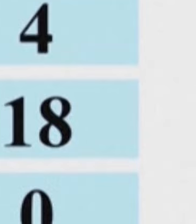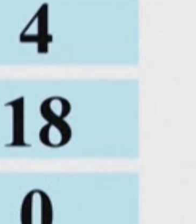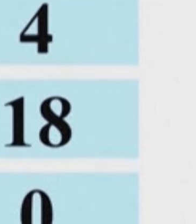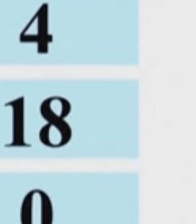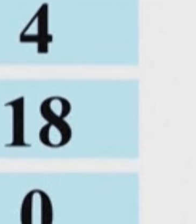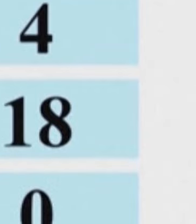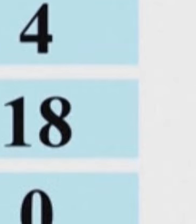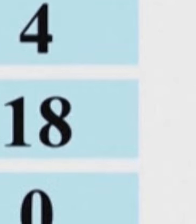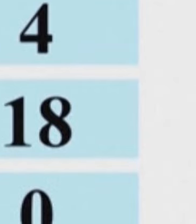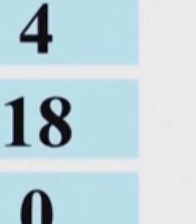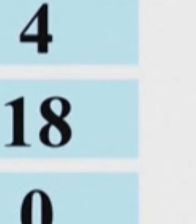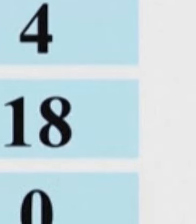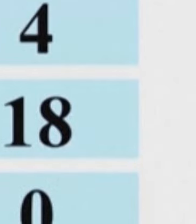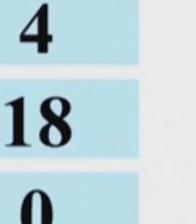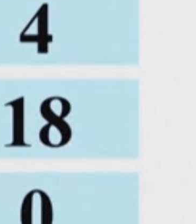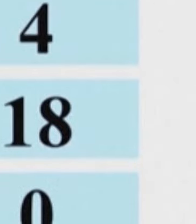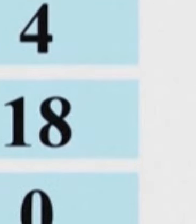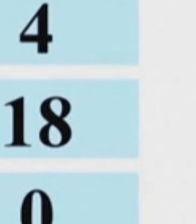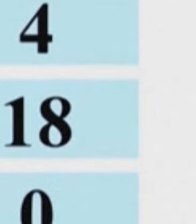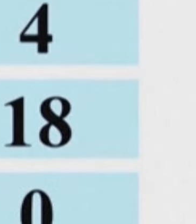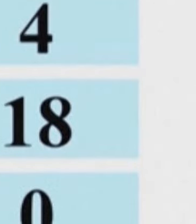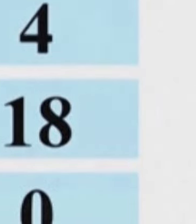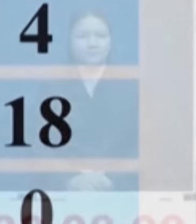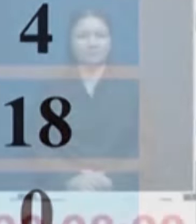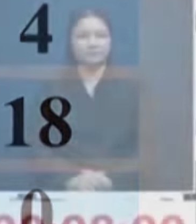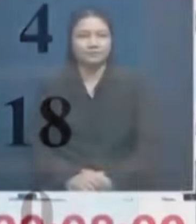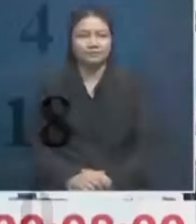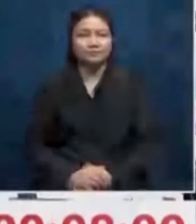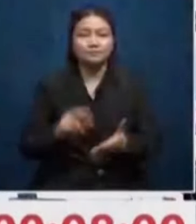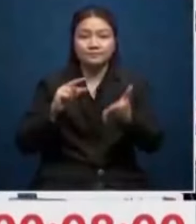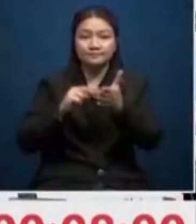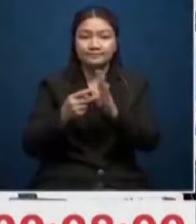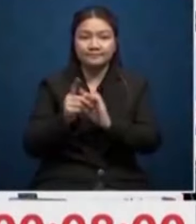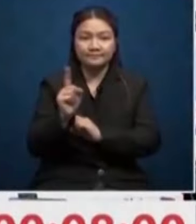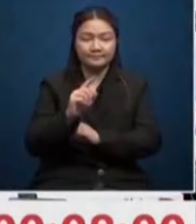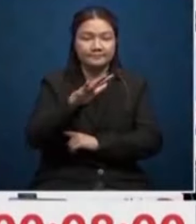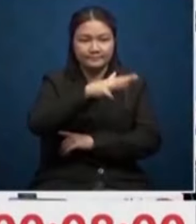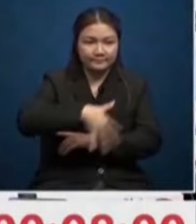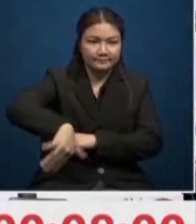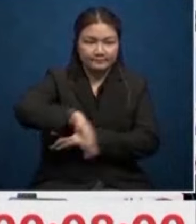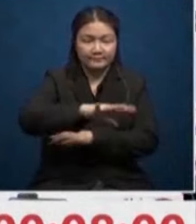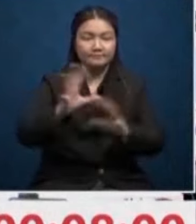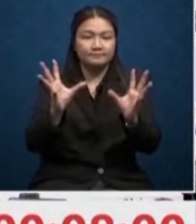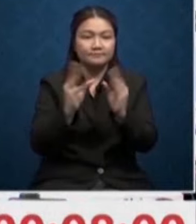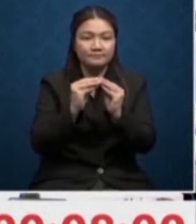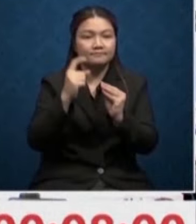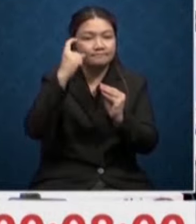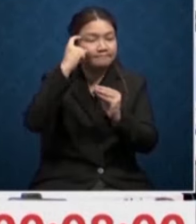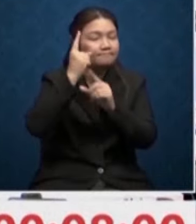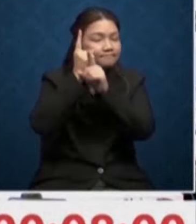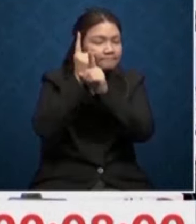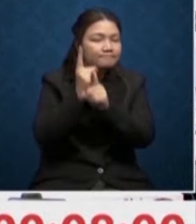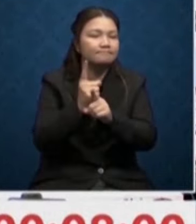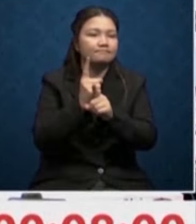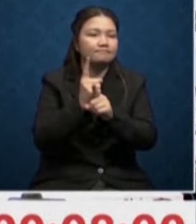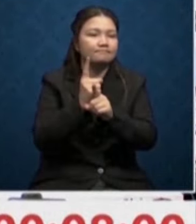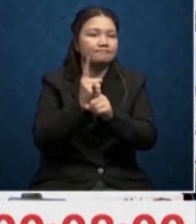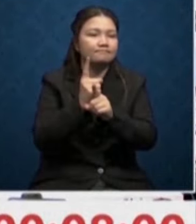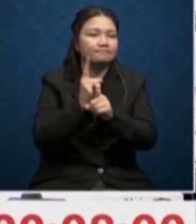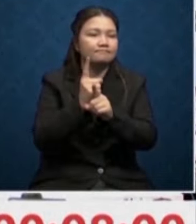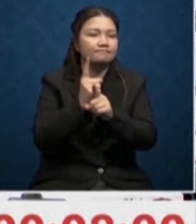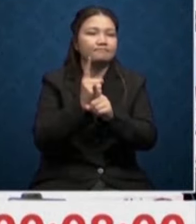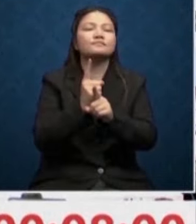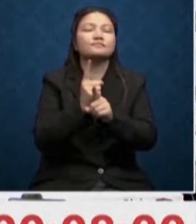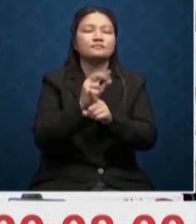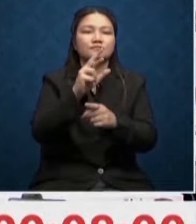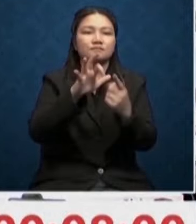ပဒေစတင်အသက်ဝင်မှာပါ။စွန်1ရက်ကပဲဘန်ကောက်မှာLGBTQ စီတန်းလှည့်လည်ပွဲကိုအကြီးအကျယ်ကျင်းပခဲ့ပြီး